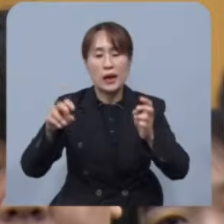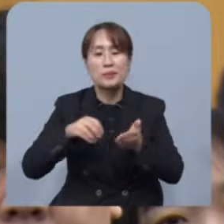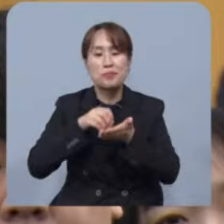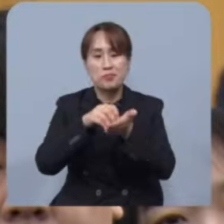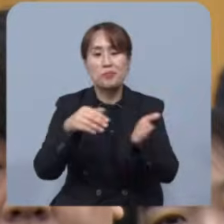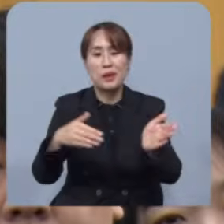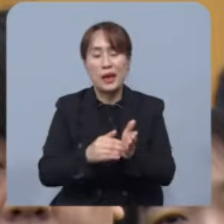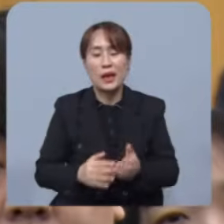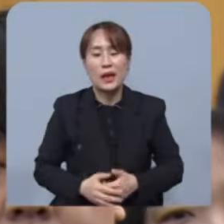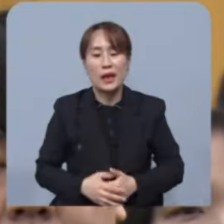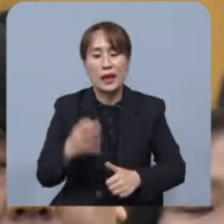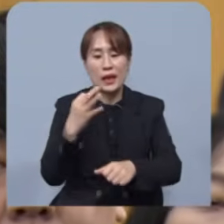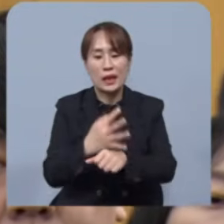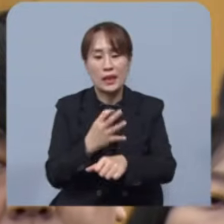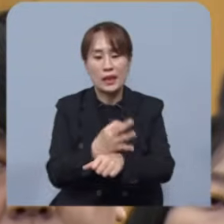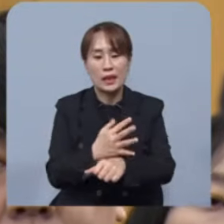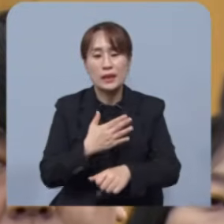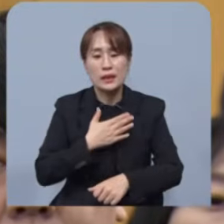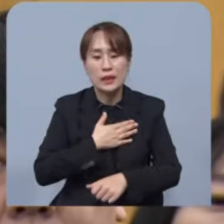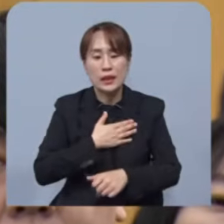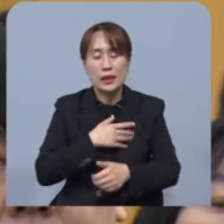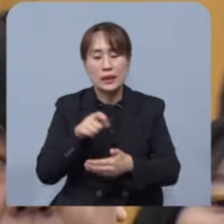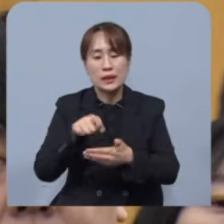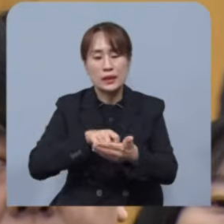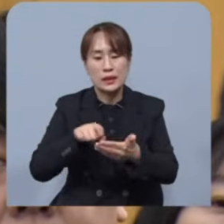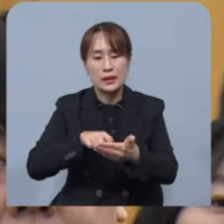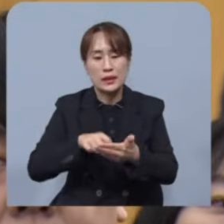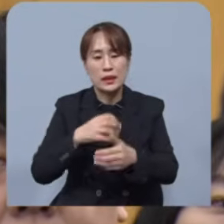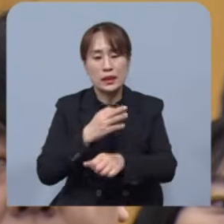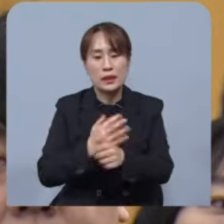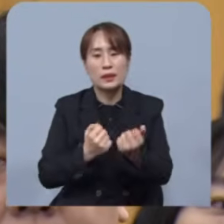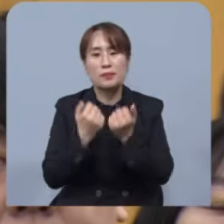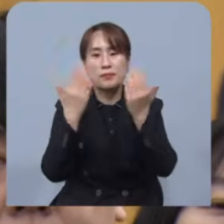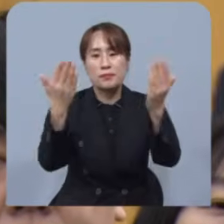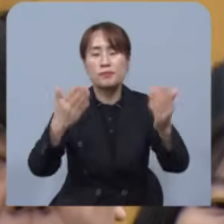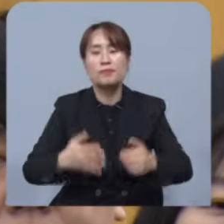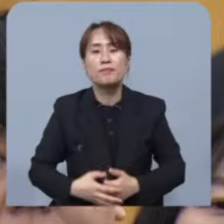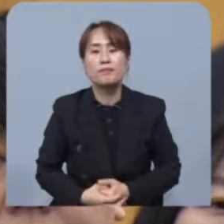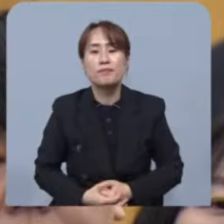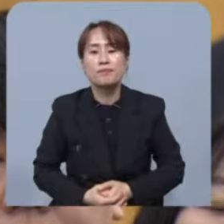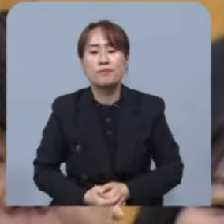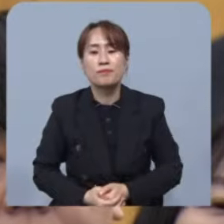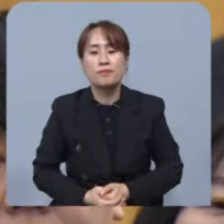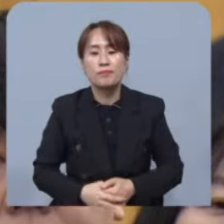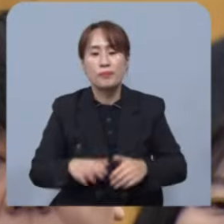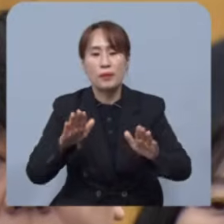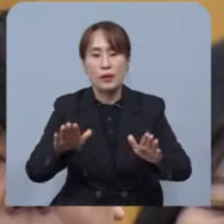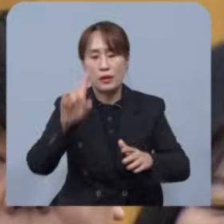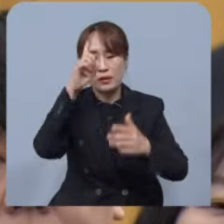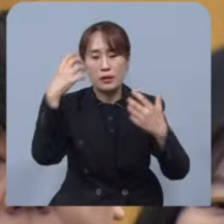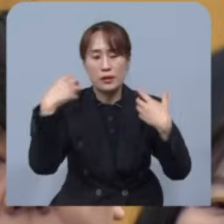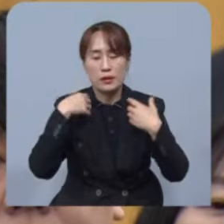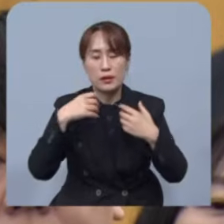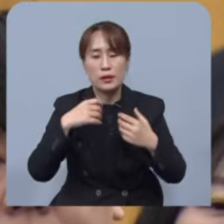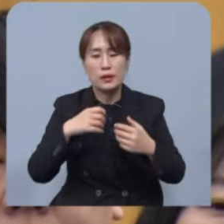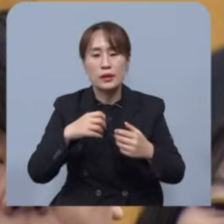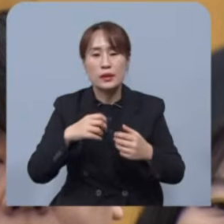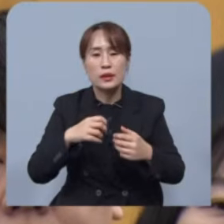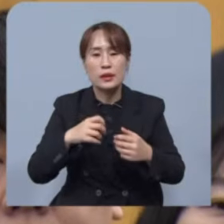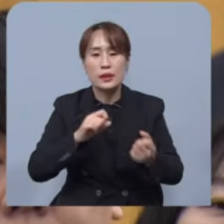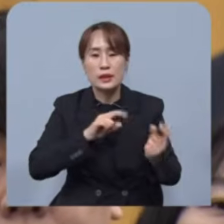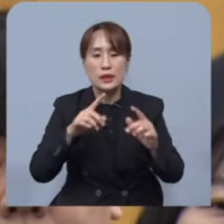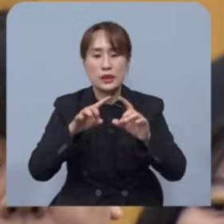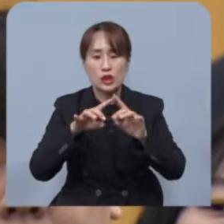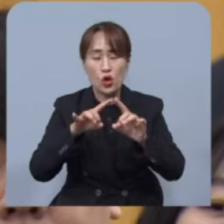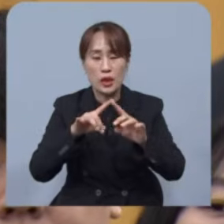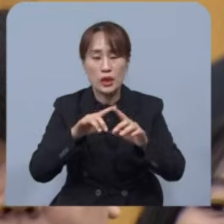있습니다. 간단히 제가 적어온 글을 말씀드리겠습니다. 현재 정부는 재생에너지 중심의